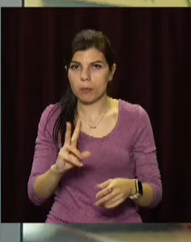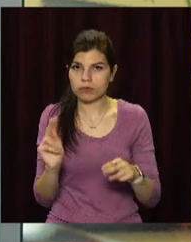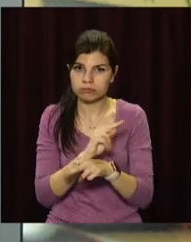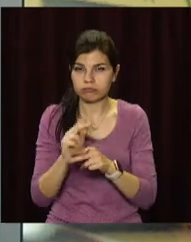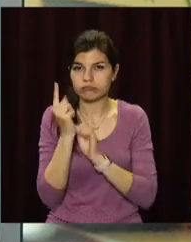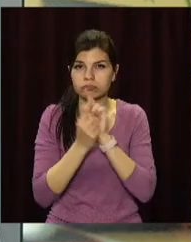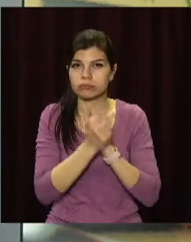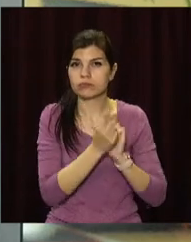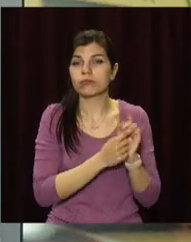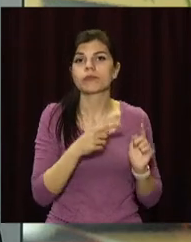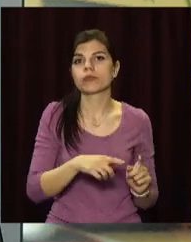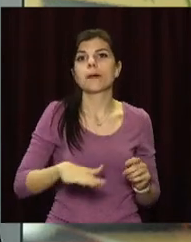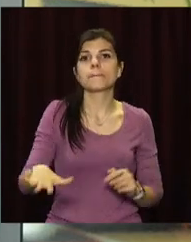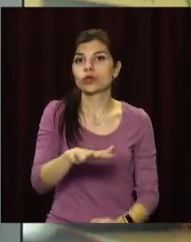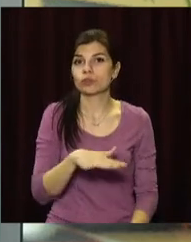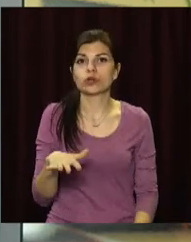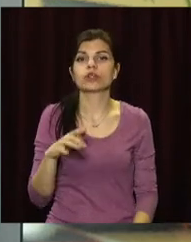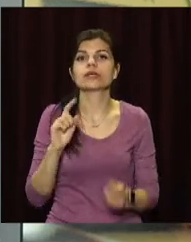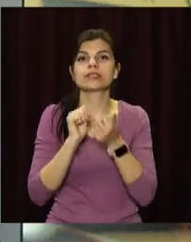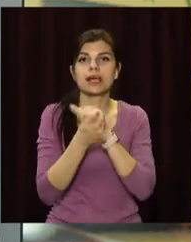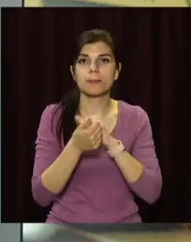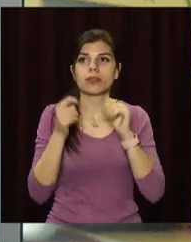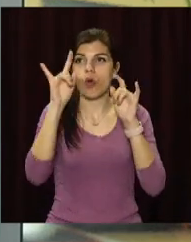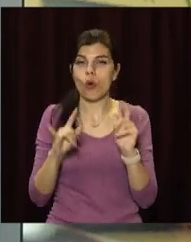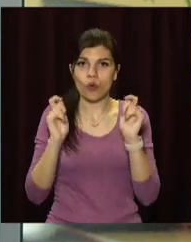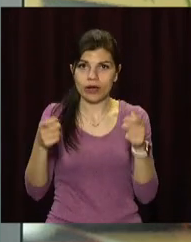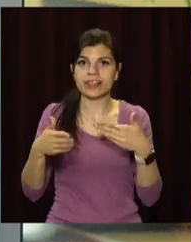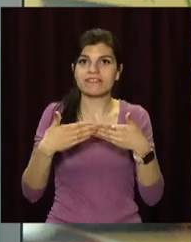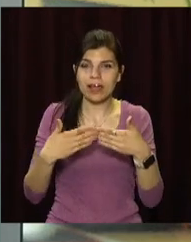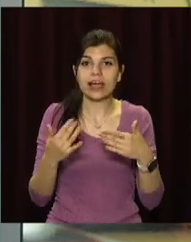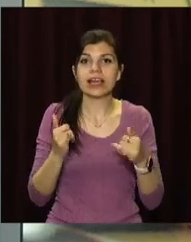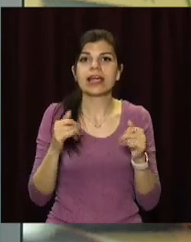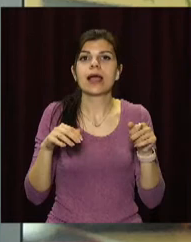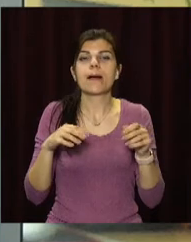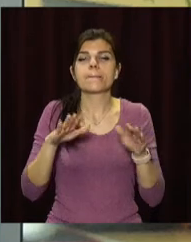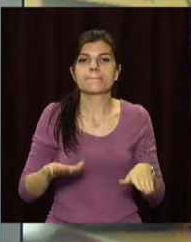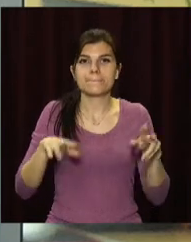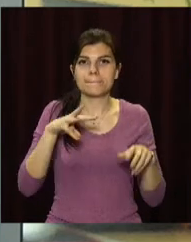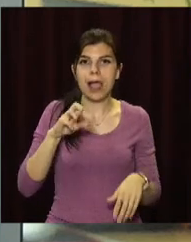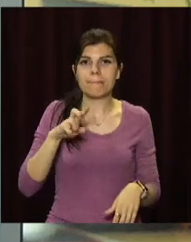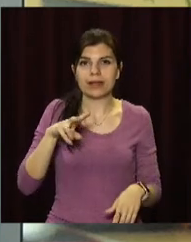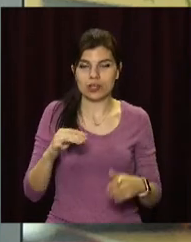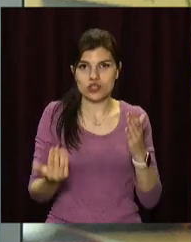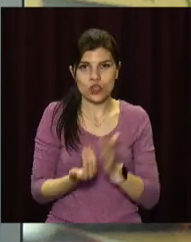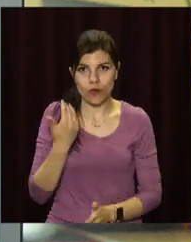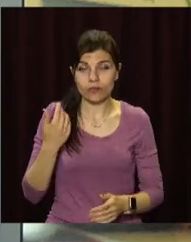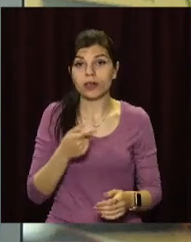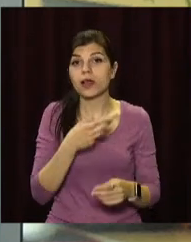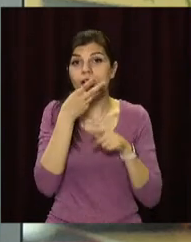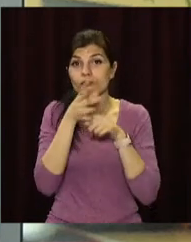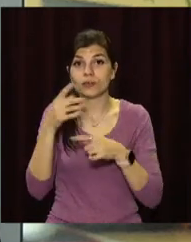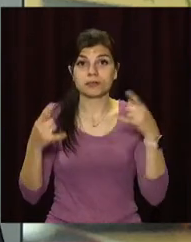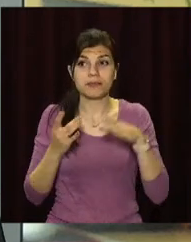У закладі відремонтували приміщення, замінили вікна та двері, придбали нові меблі. Бачили осучаснене відділення і